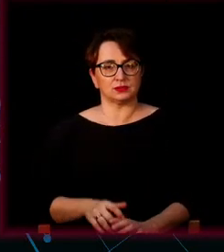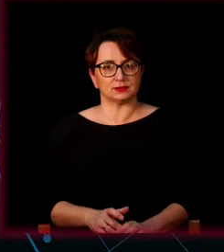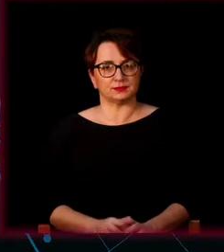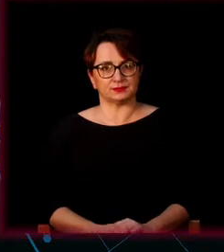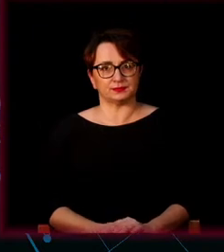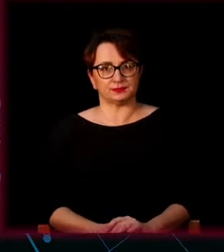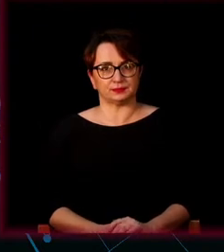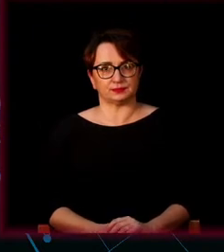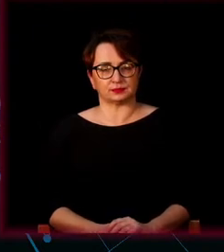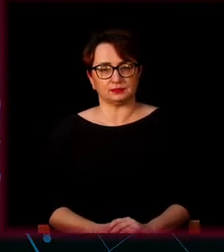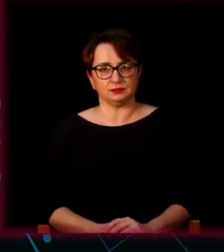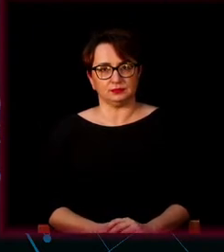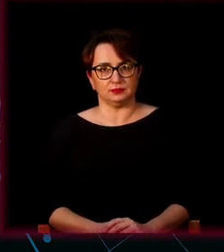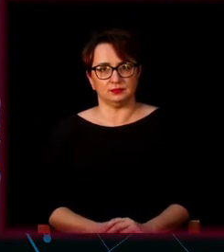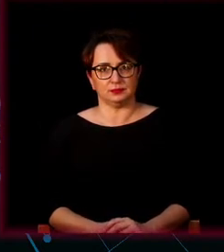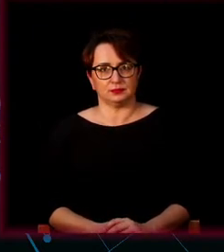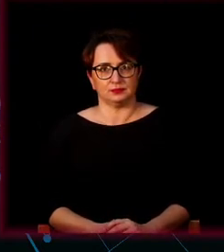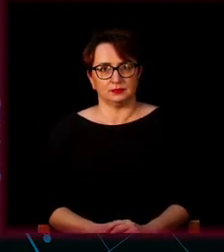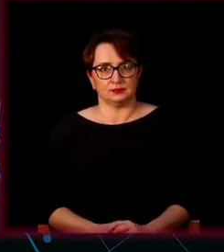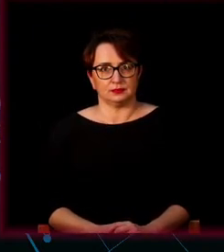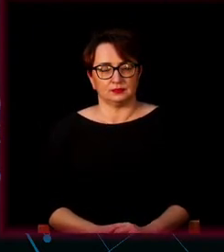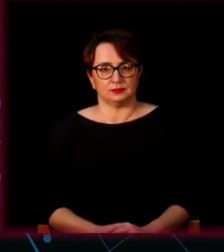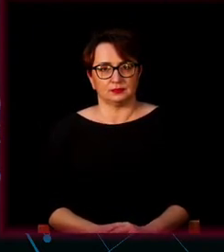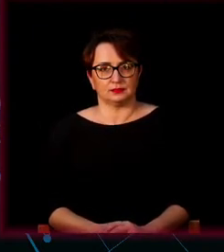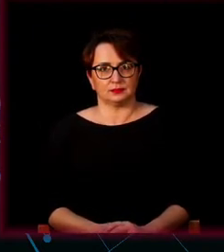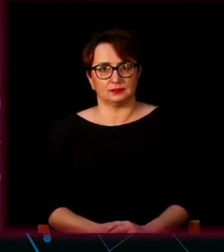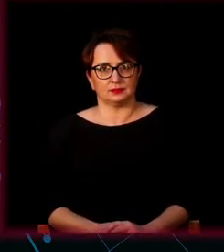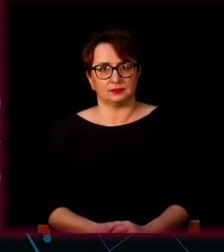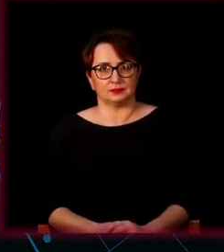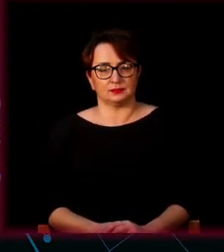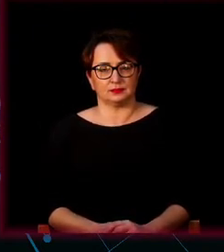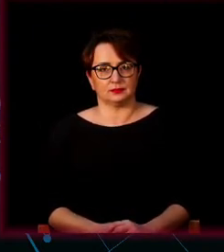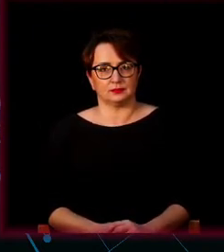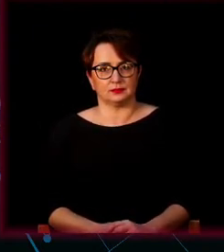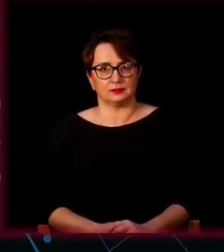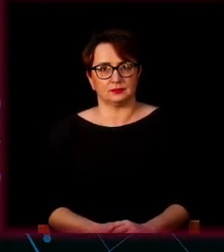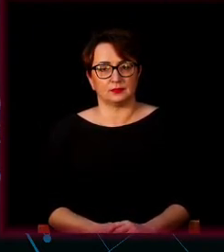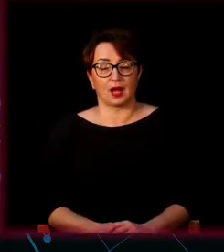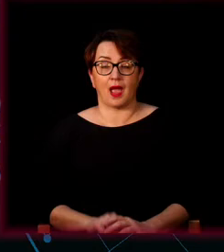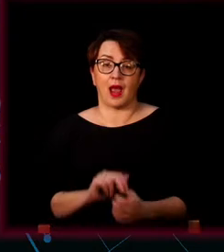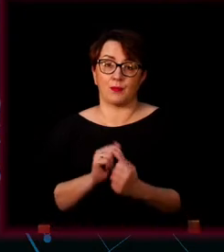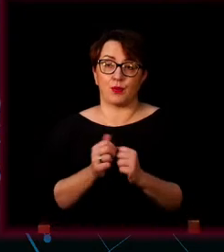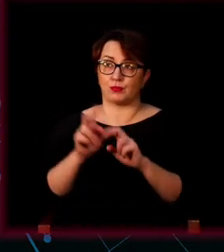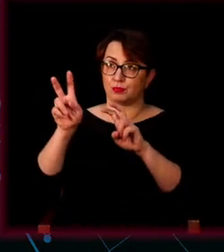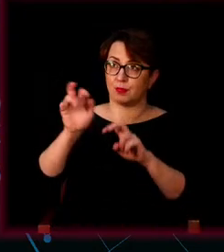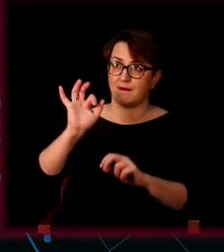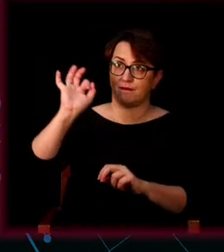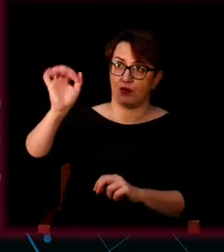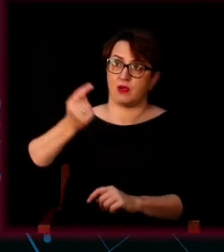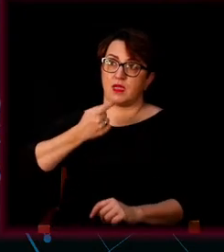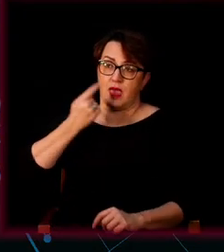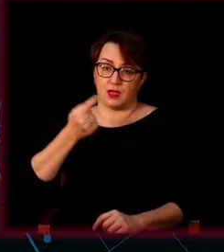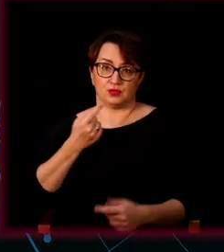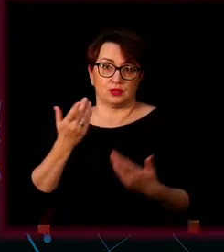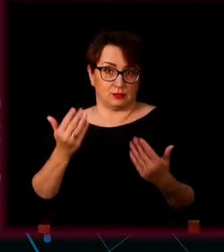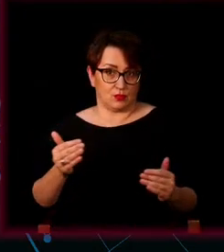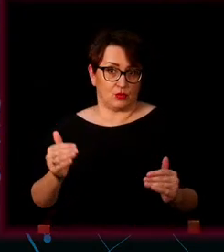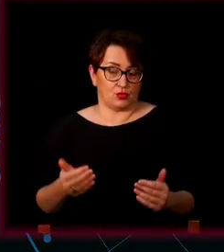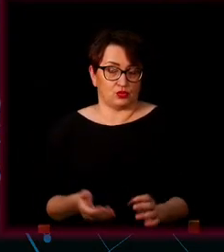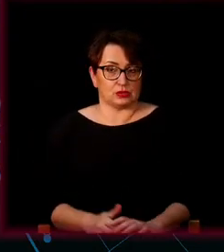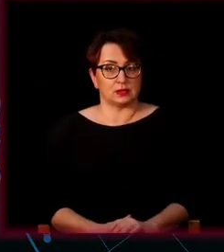przy użyciu języka tak, tej opisywanej po prostu społeczności.